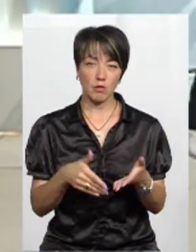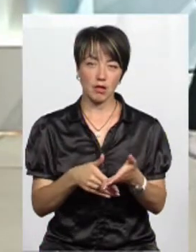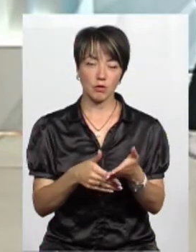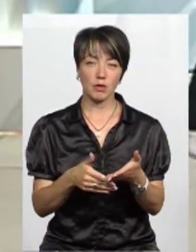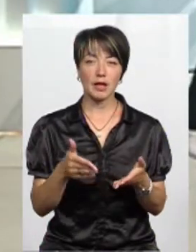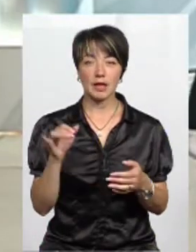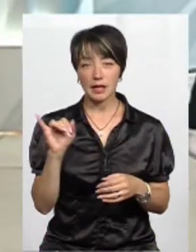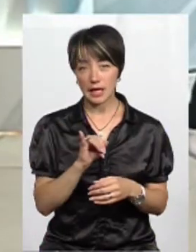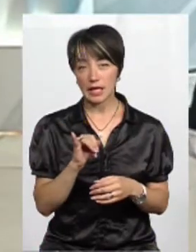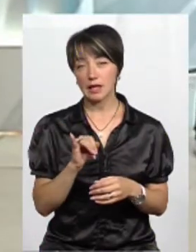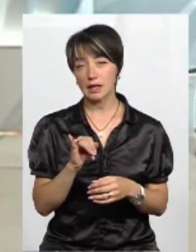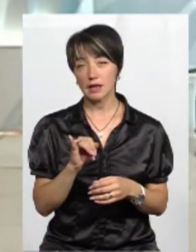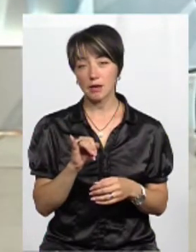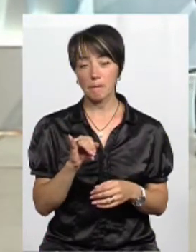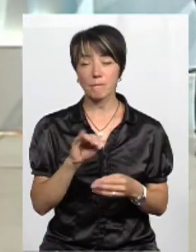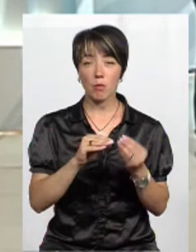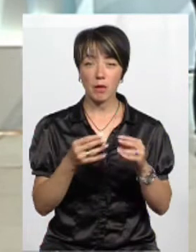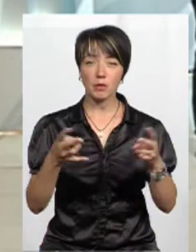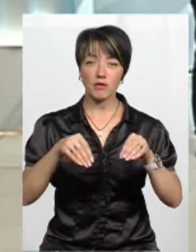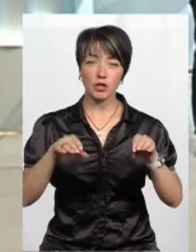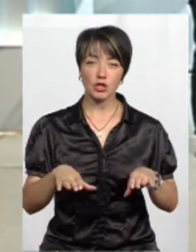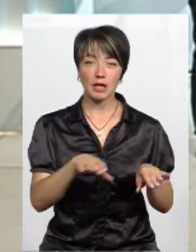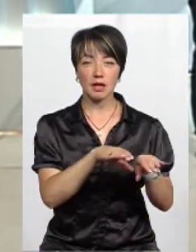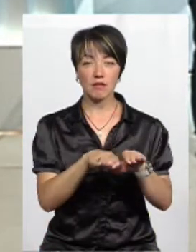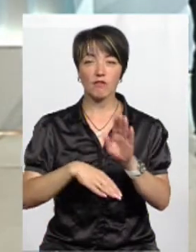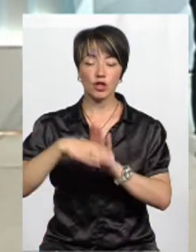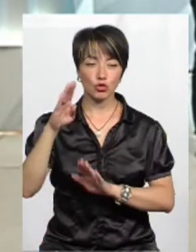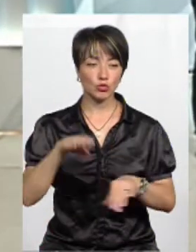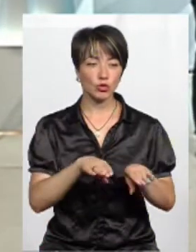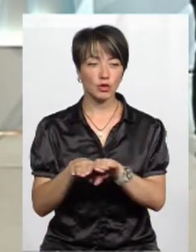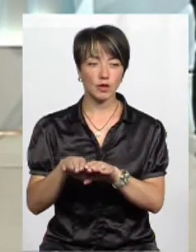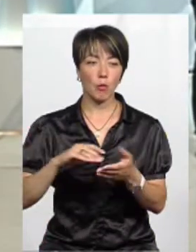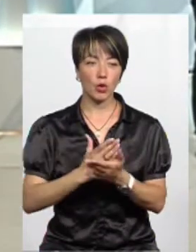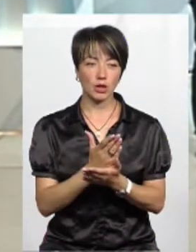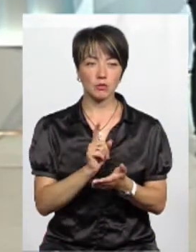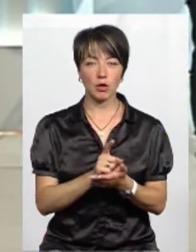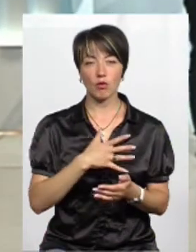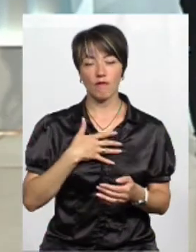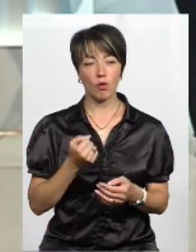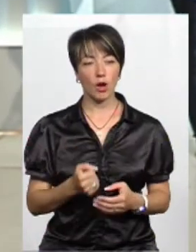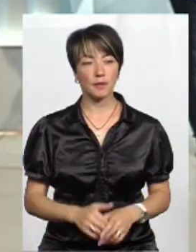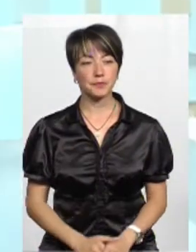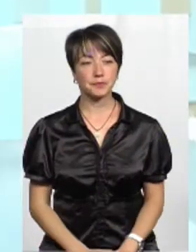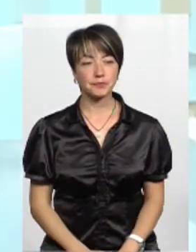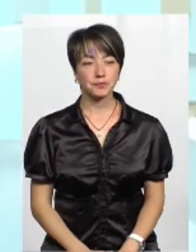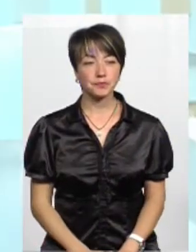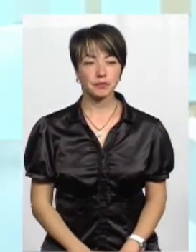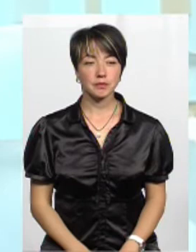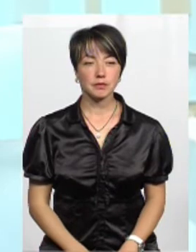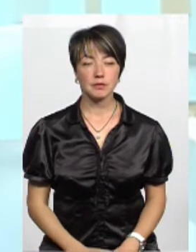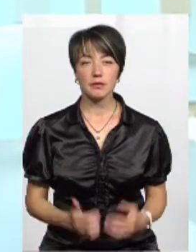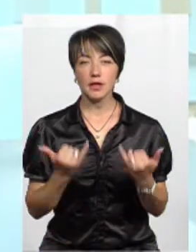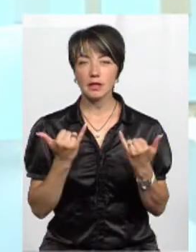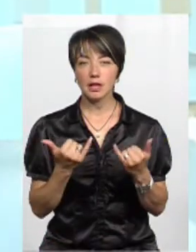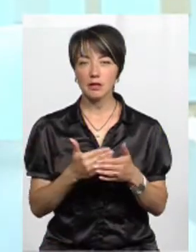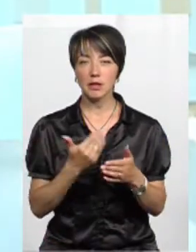інструментом. І ті проблеми, про які я говорю, їх потрібно вирішувати на вищому рівні, тобто на політичному. Має бути політична воля. Зрозуміло.